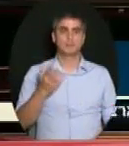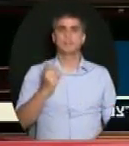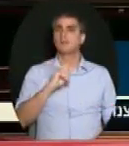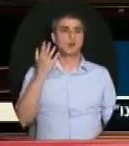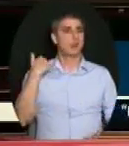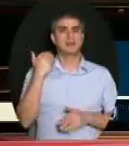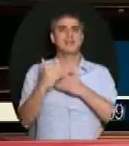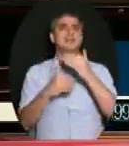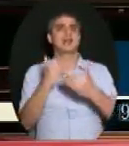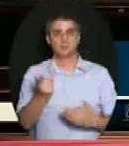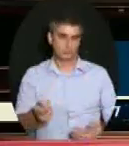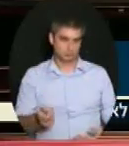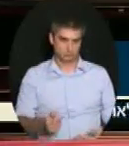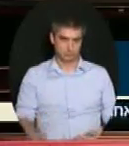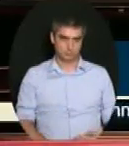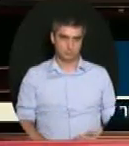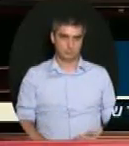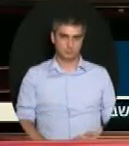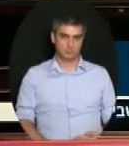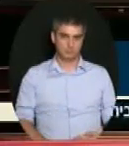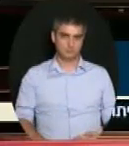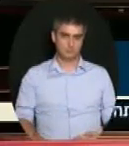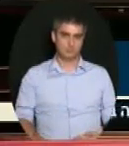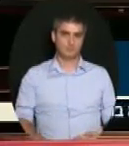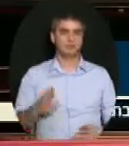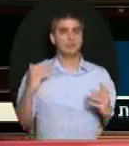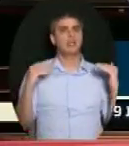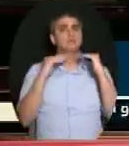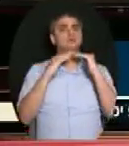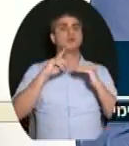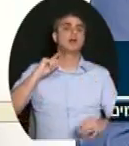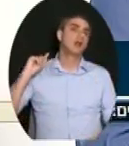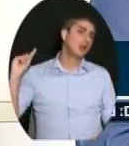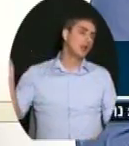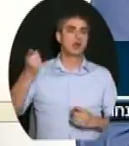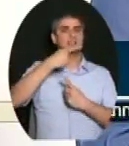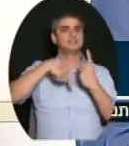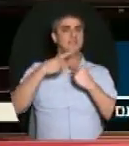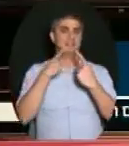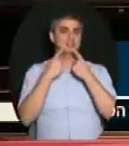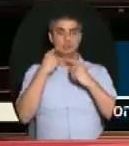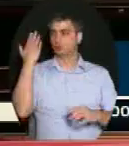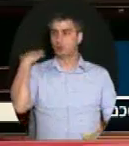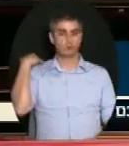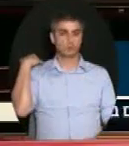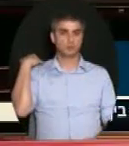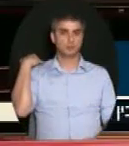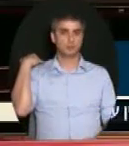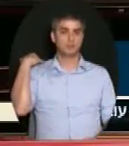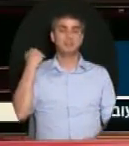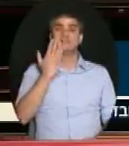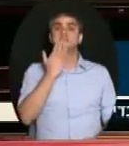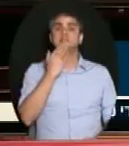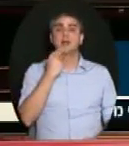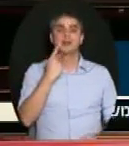שלא הייתה התקדמות, אלא בהשוואה לכל סבבי השיחות שהיו בעבר,